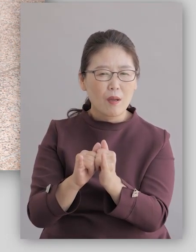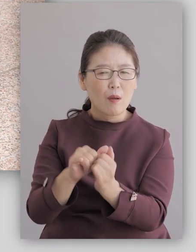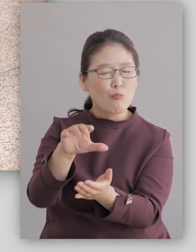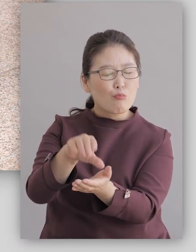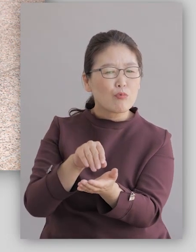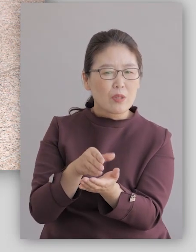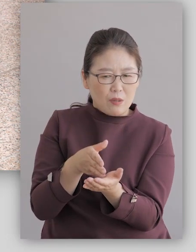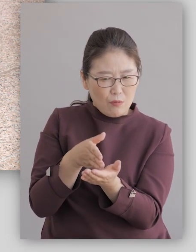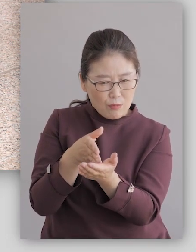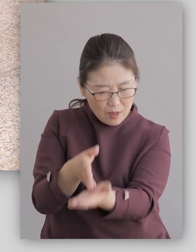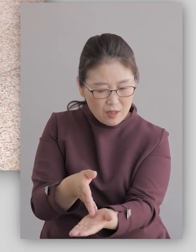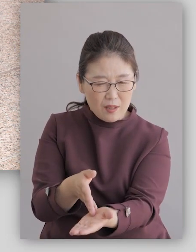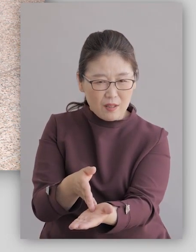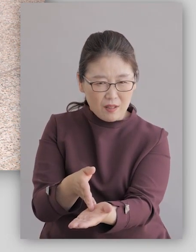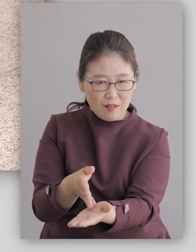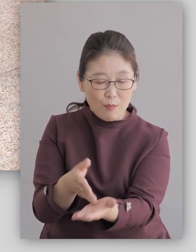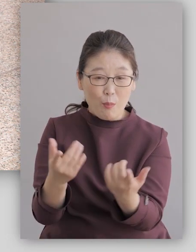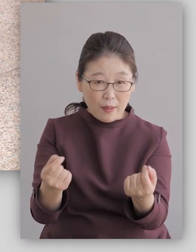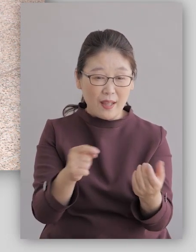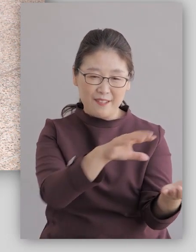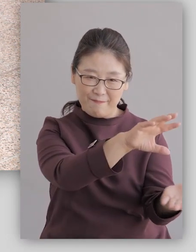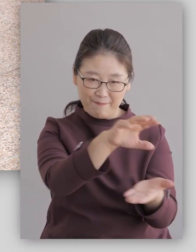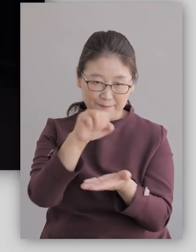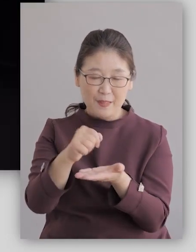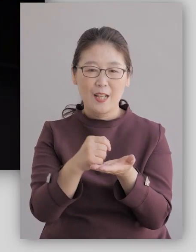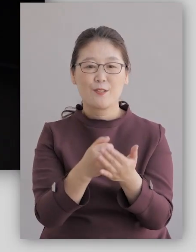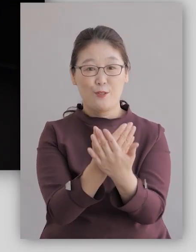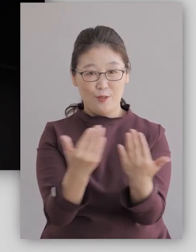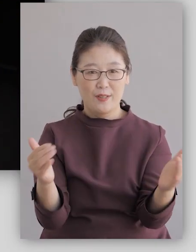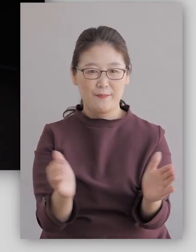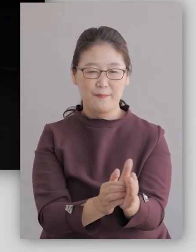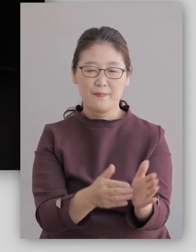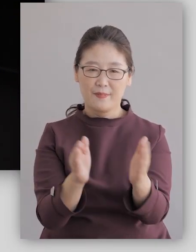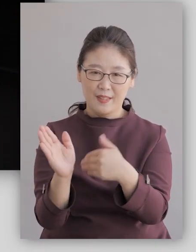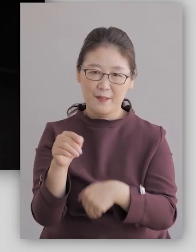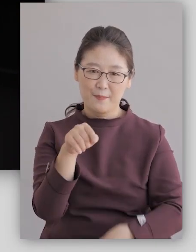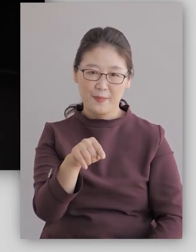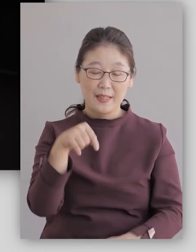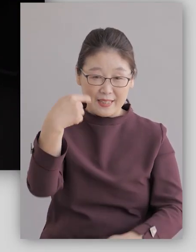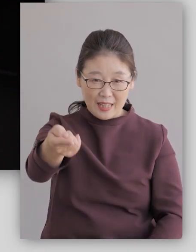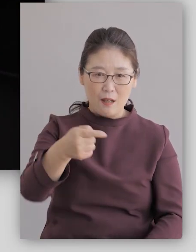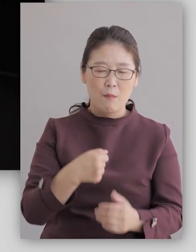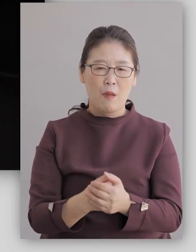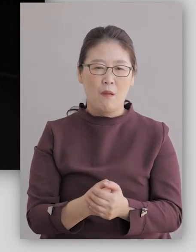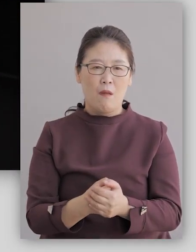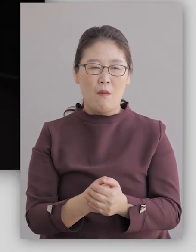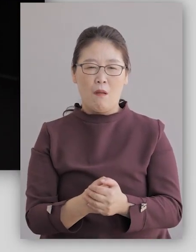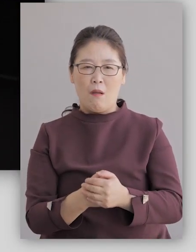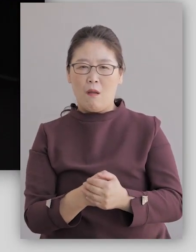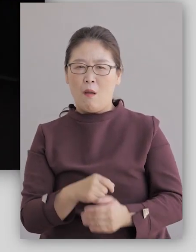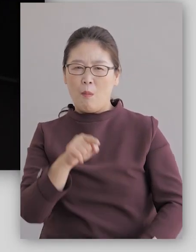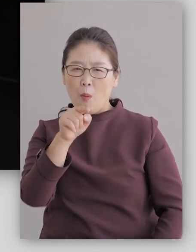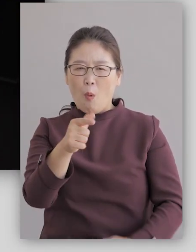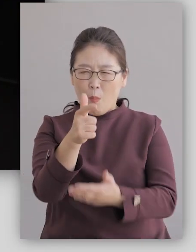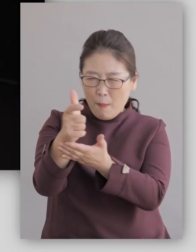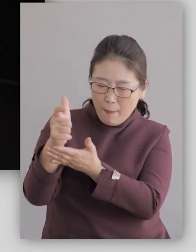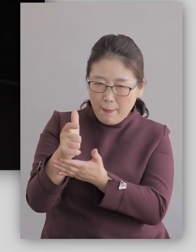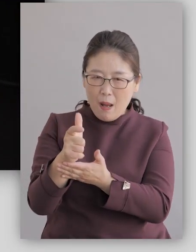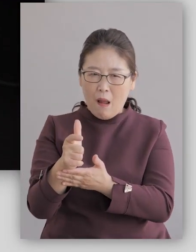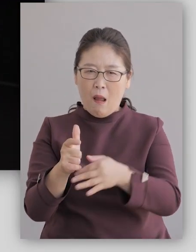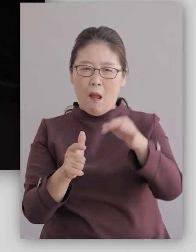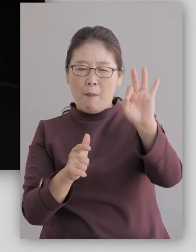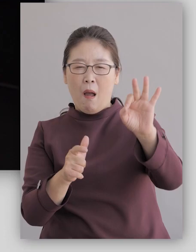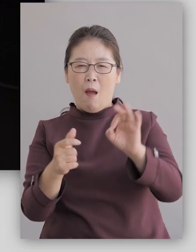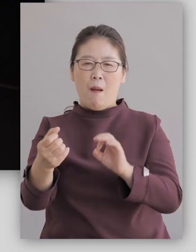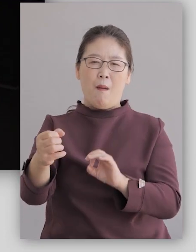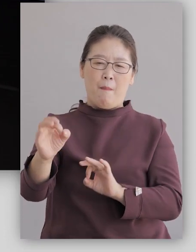전시에 적합하다고 판단이 돼서 참여하게 되었습니다. 안정주 작가님의 열발의 총성은 현대무용가들이